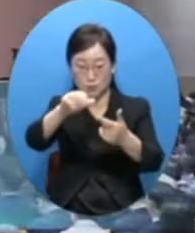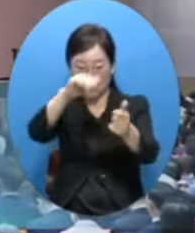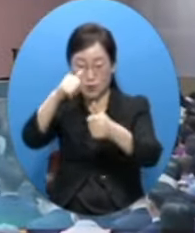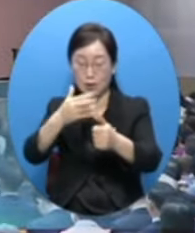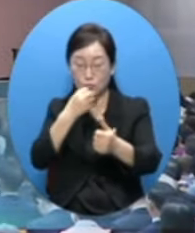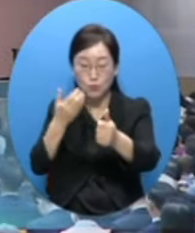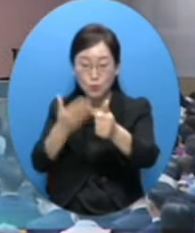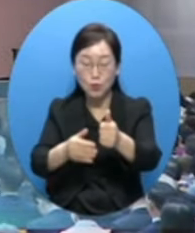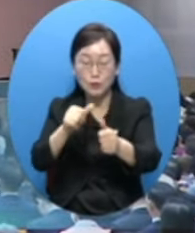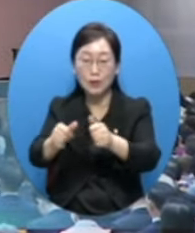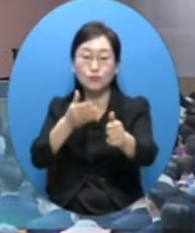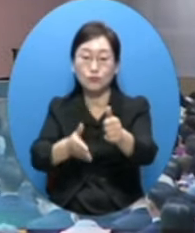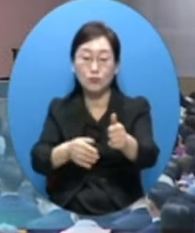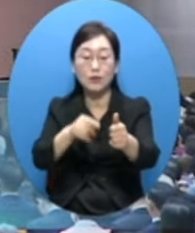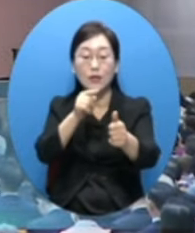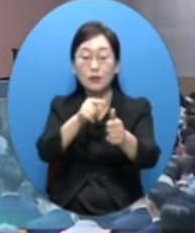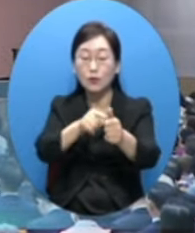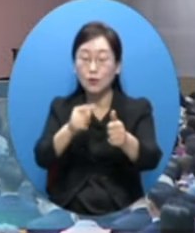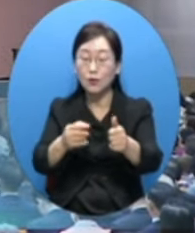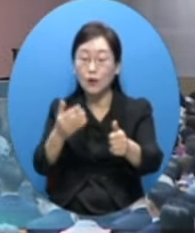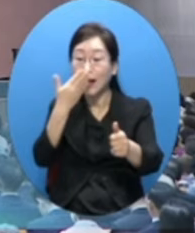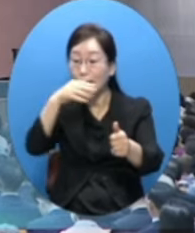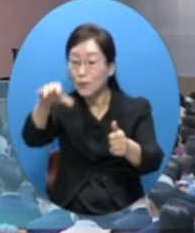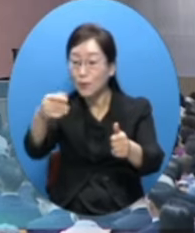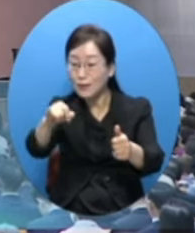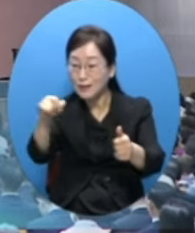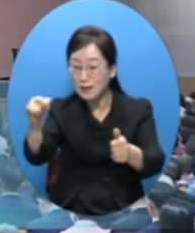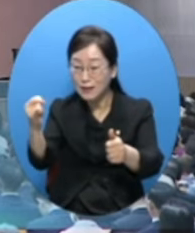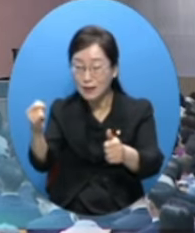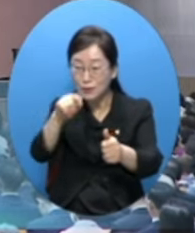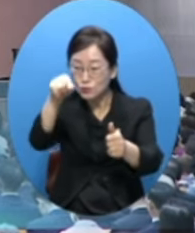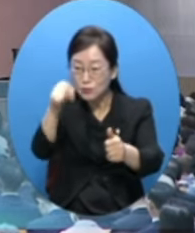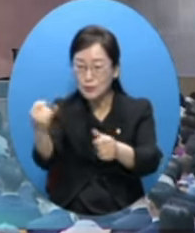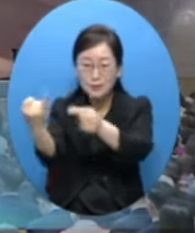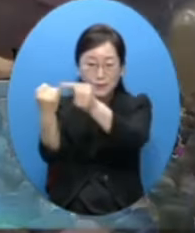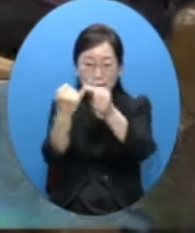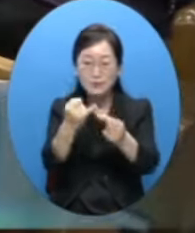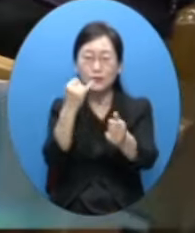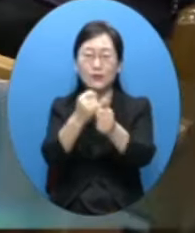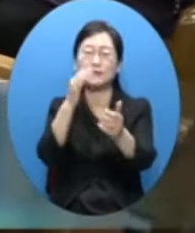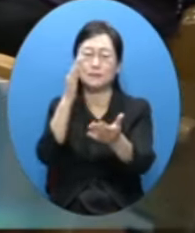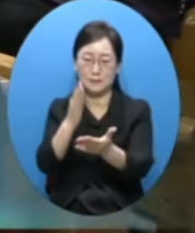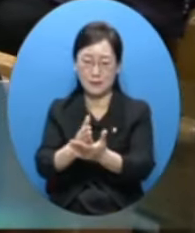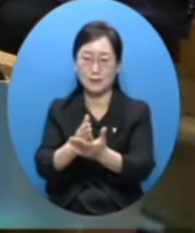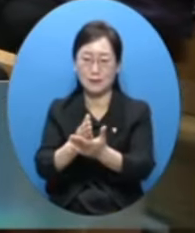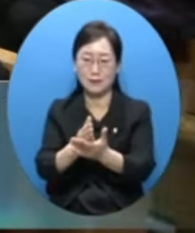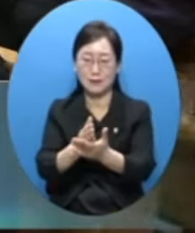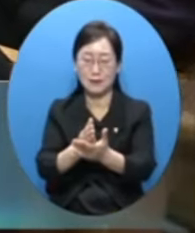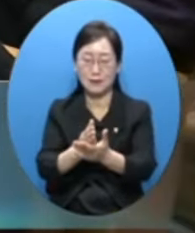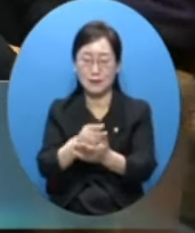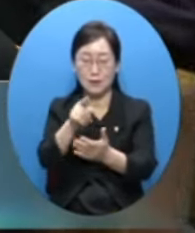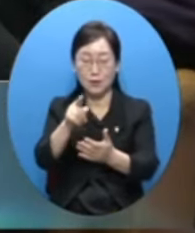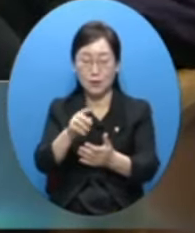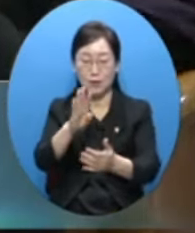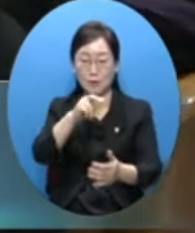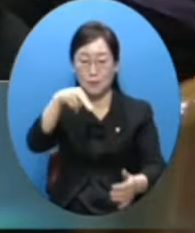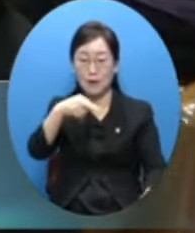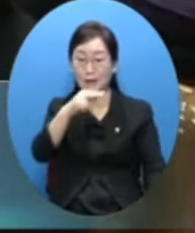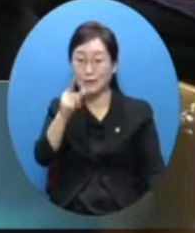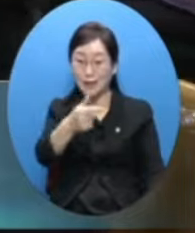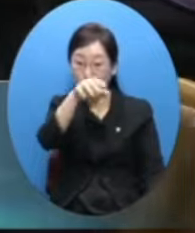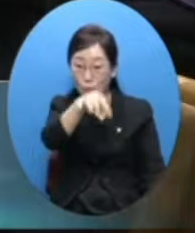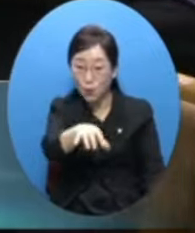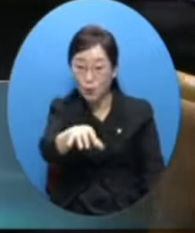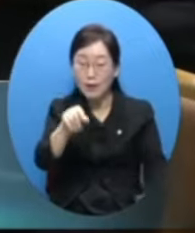또 당부하여 이르되 너는 가나안 사람의 딸들 중에서 아내를 맞이하지 말고 일어나 밧단 아람으로 가서 내